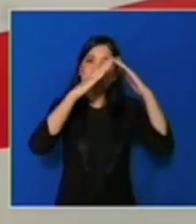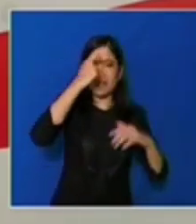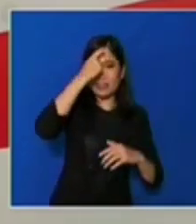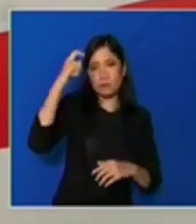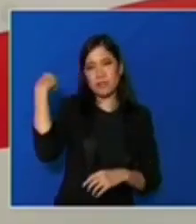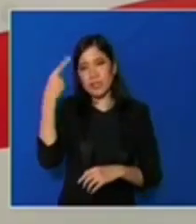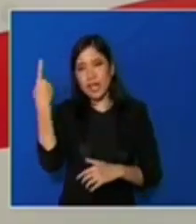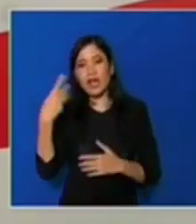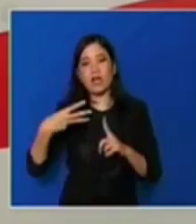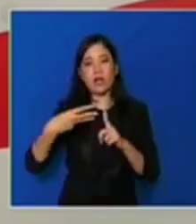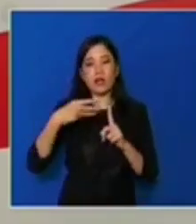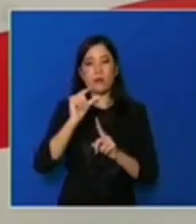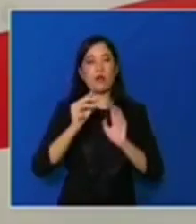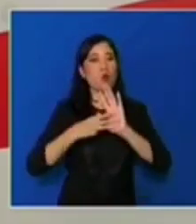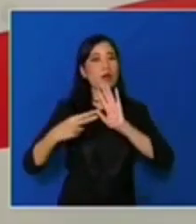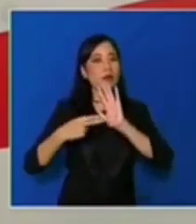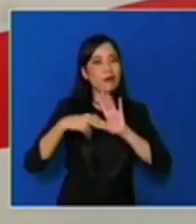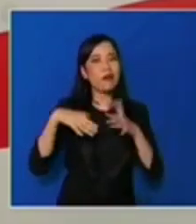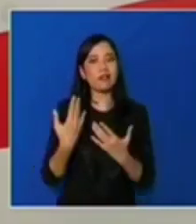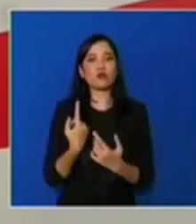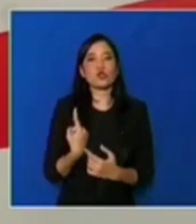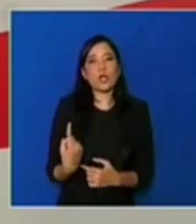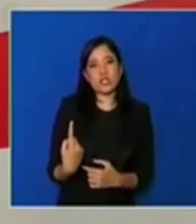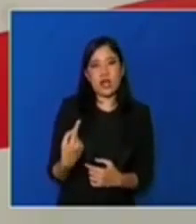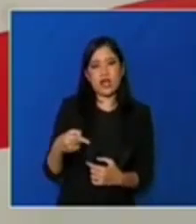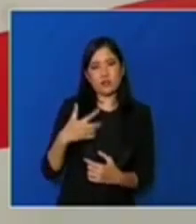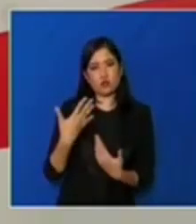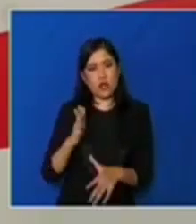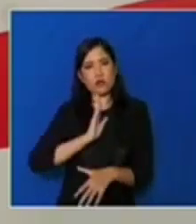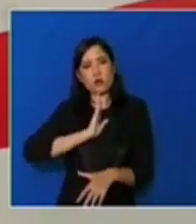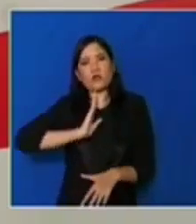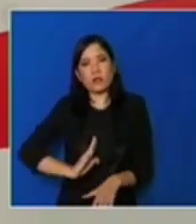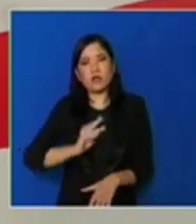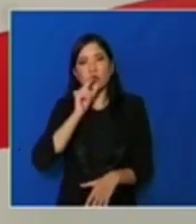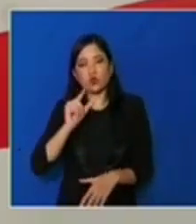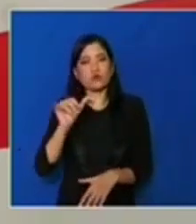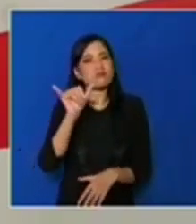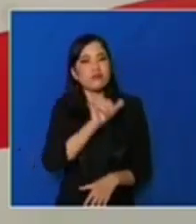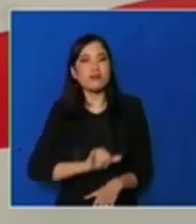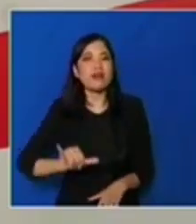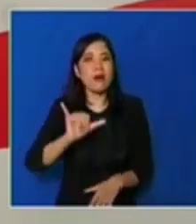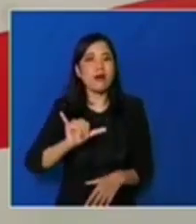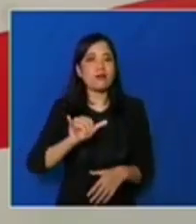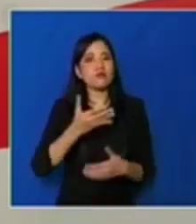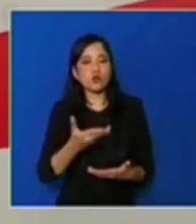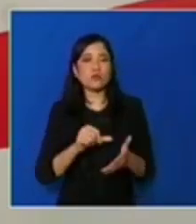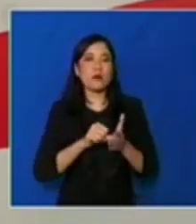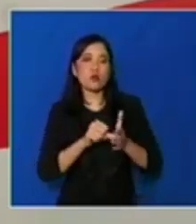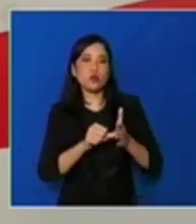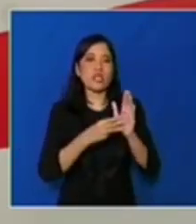BUMN maupun rumah sakit swasta yang sudah berkomitmen untuk bersama-sama menangani permasalahan ini